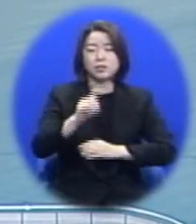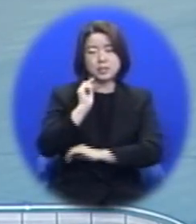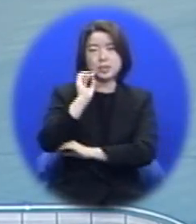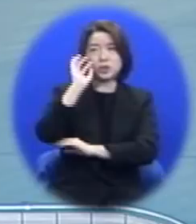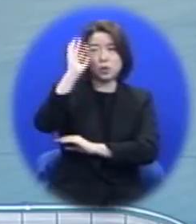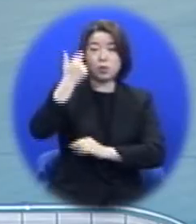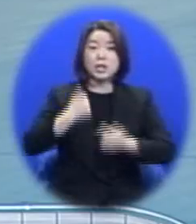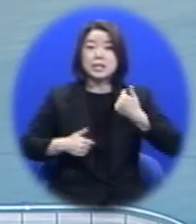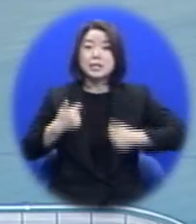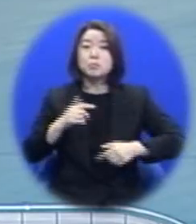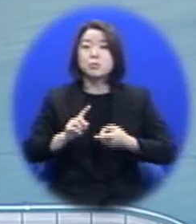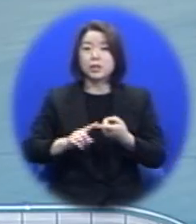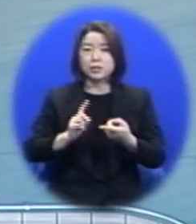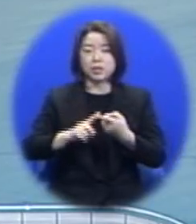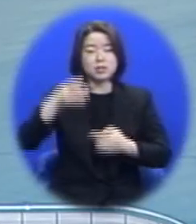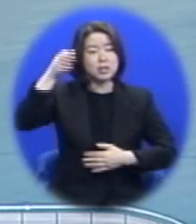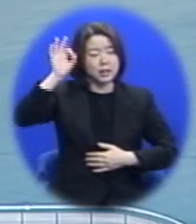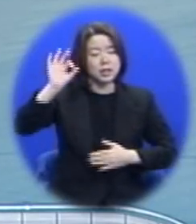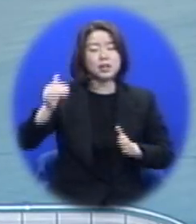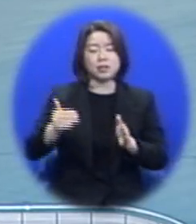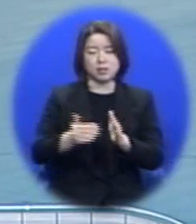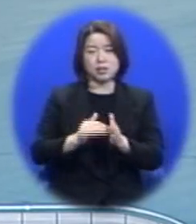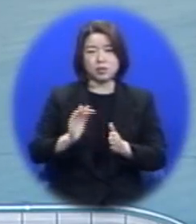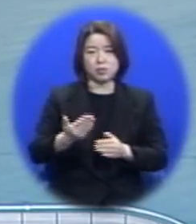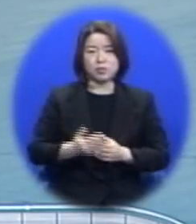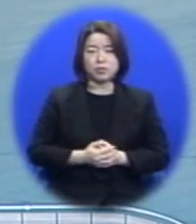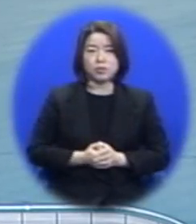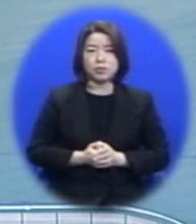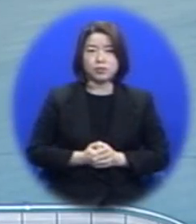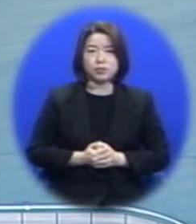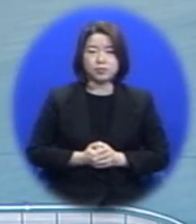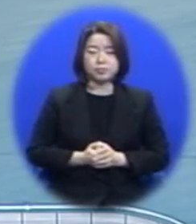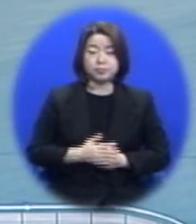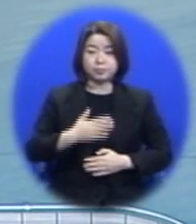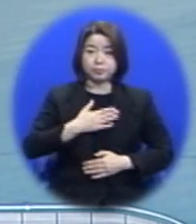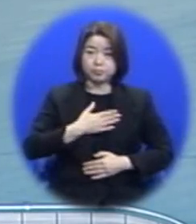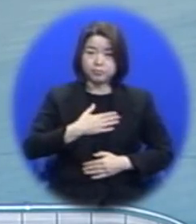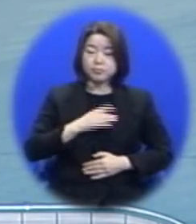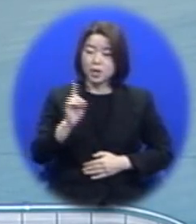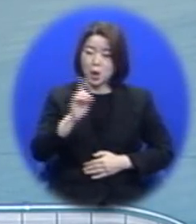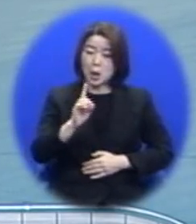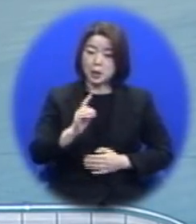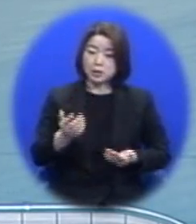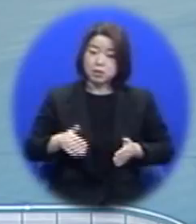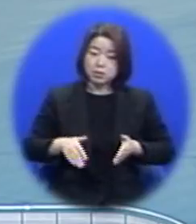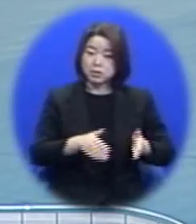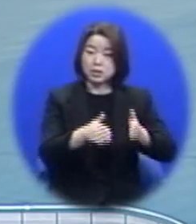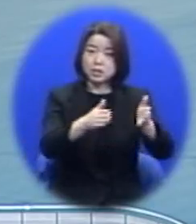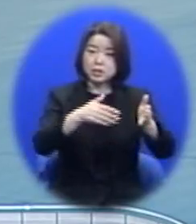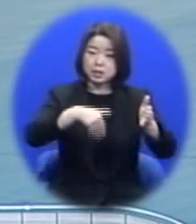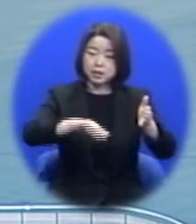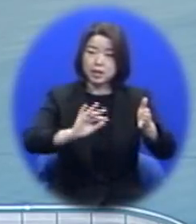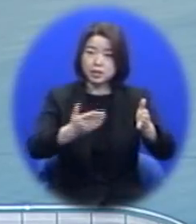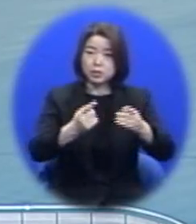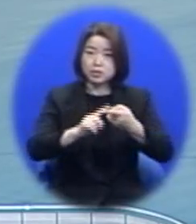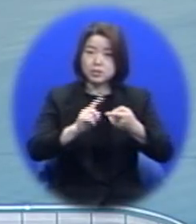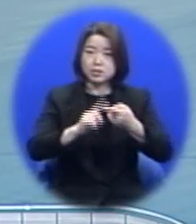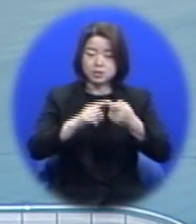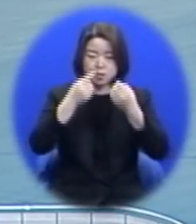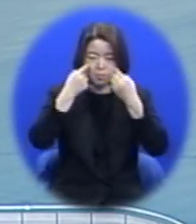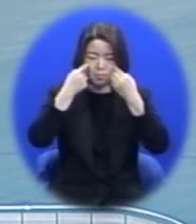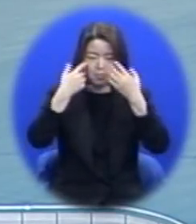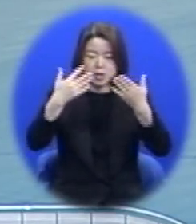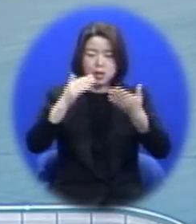기쁨이라는 사실에 대해서도 깨닫게 됩니다. 그리고 내가 어떤 길을 가야 되는지에 대한 분명한 분별이 오게